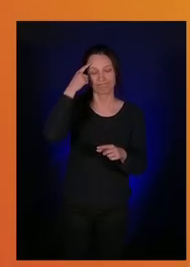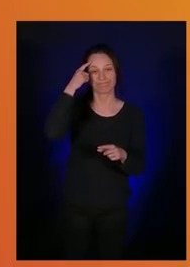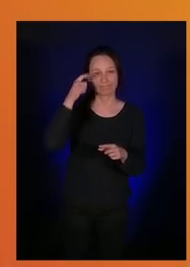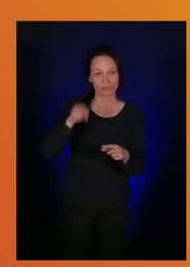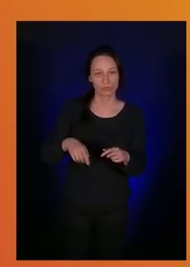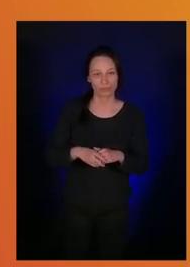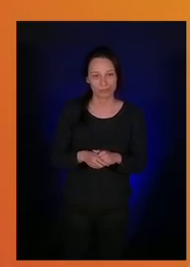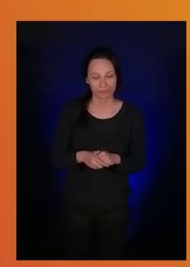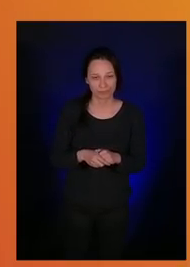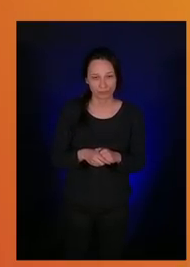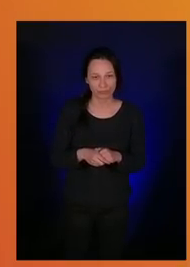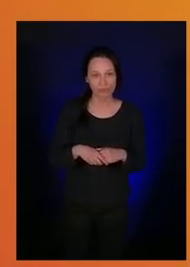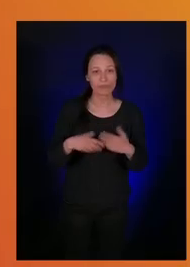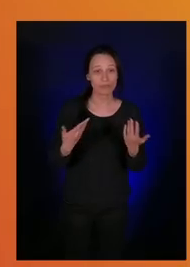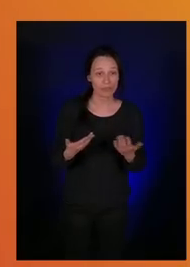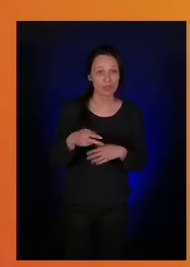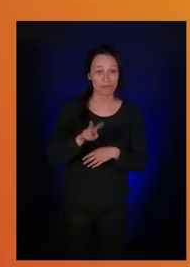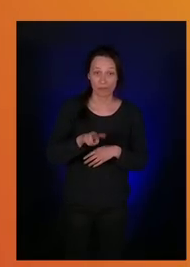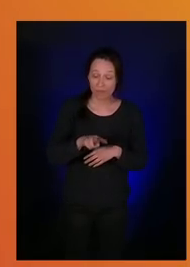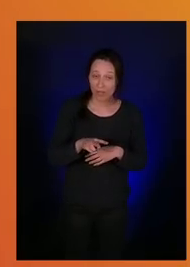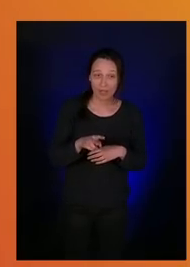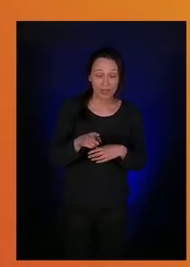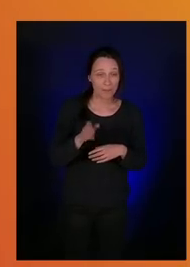il fallait sans doute à un moment donné qu'il y ait un stop qui soit mis